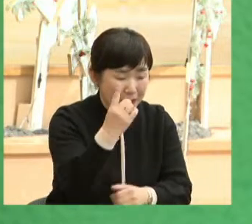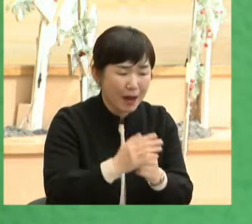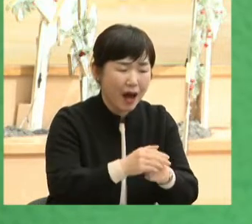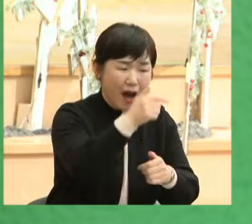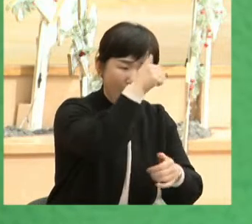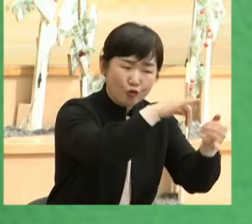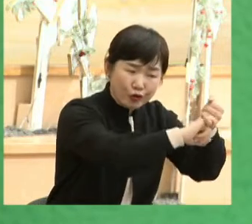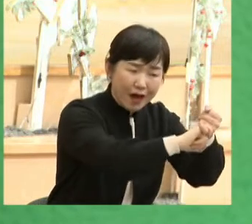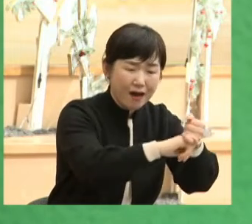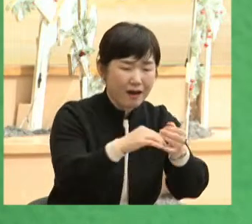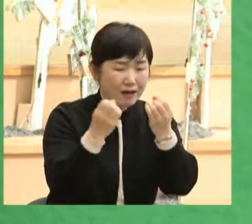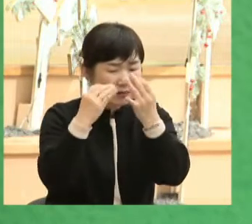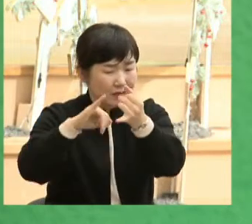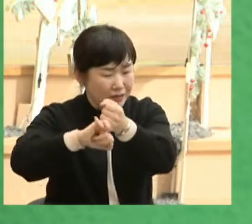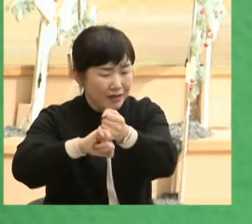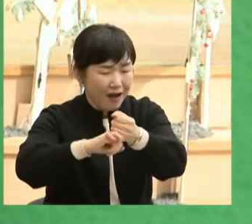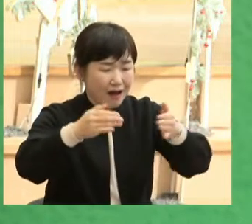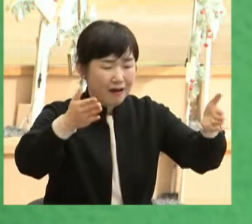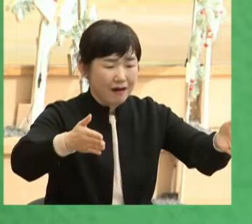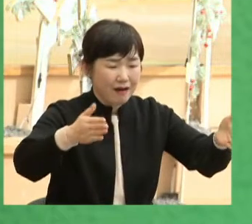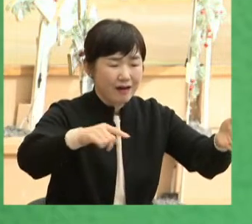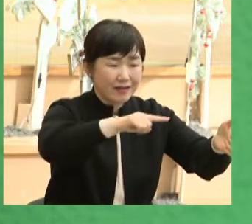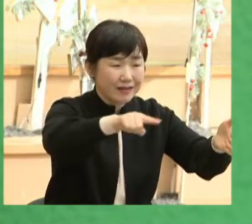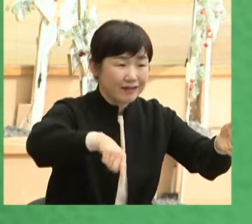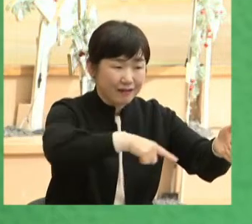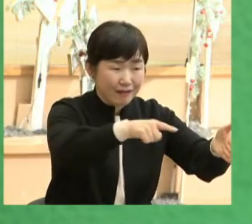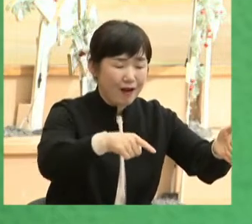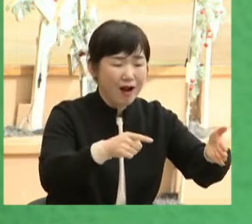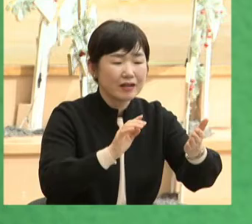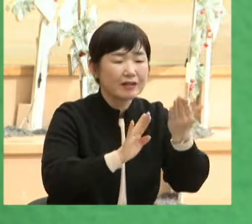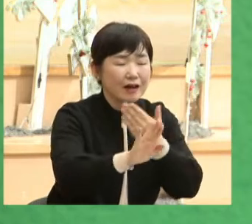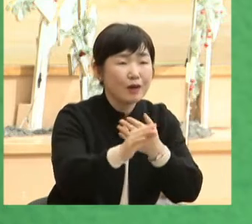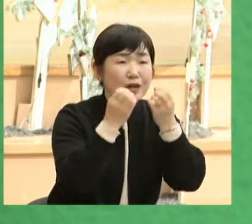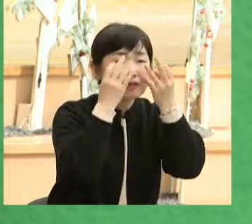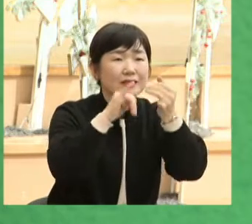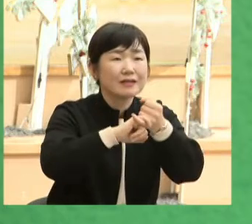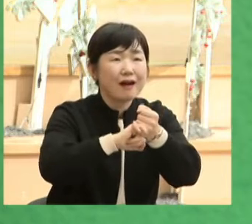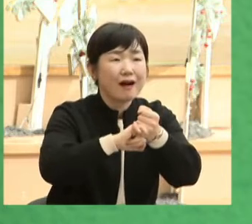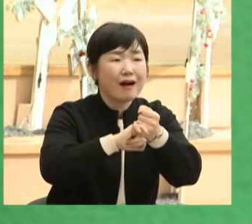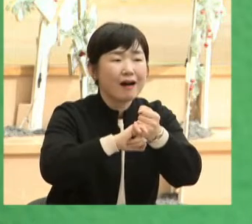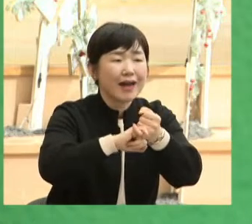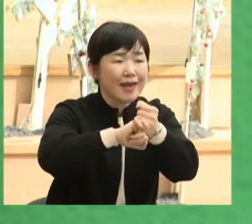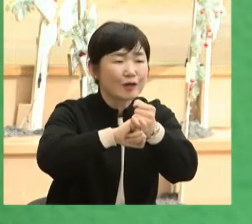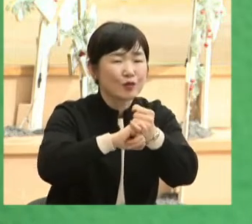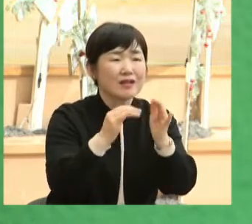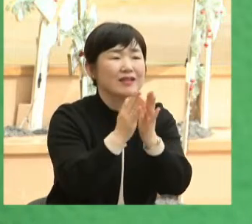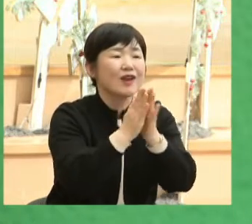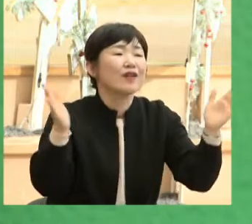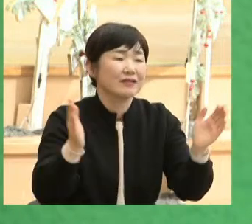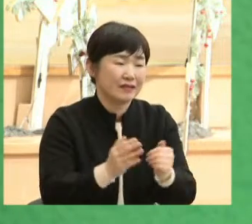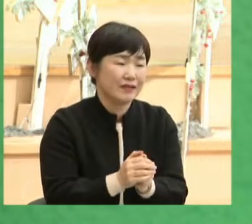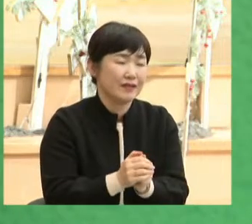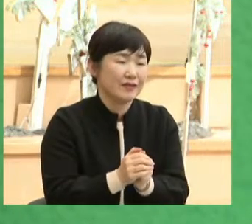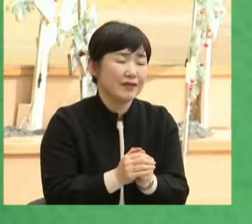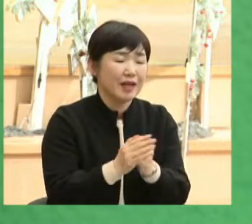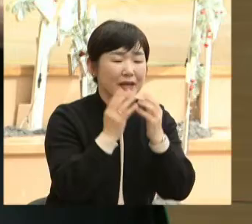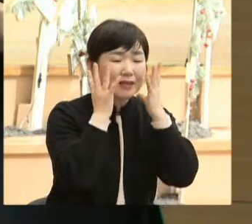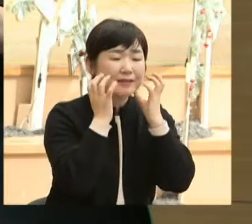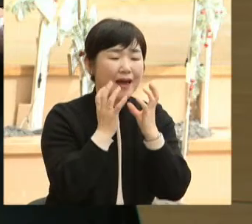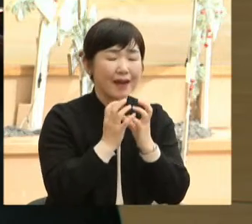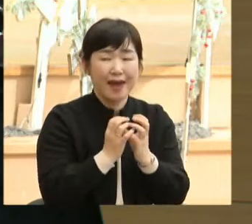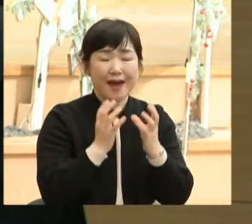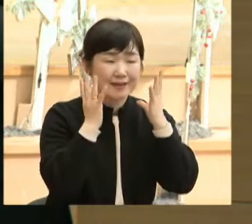충전기를 넘어서 신약의 구원의 역사를 여러가지 시작하는 거죠 그래서 세례요한의 부모가